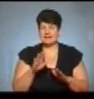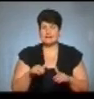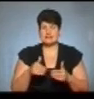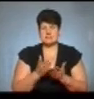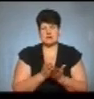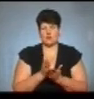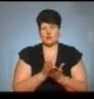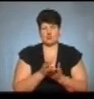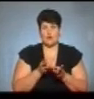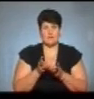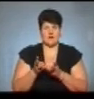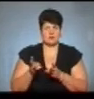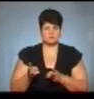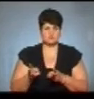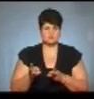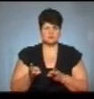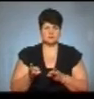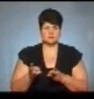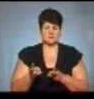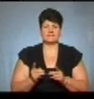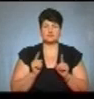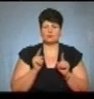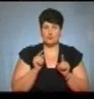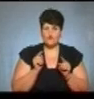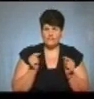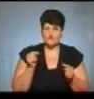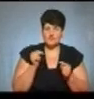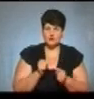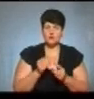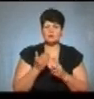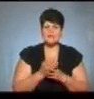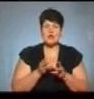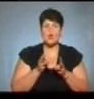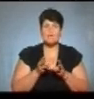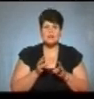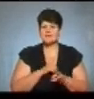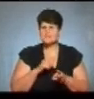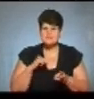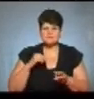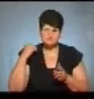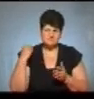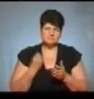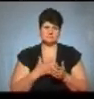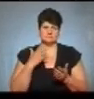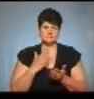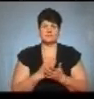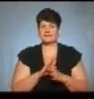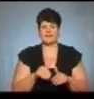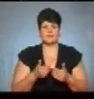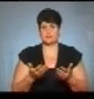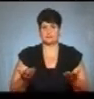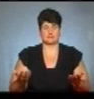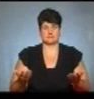послуга, тобто не опалюють люди житлові приміщення, і відповідно субсидія на опалення, яка сама дороговартісна, не